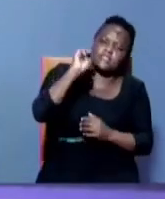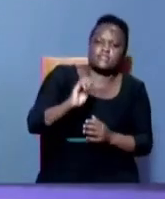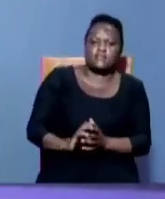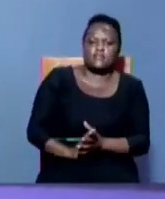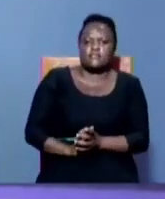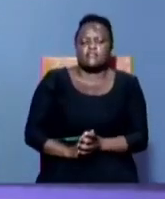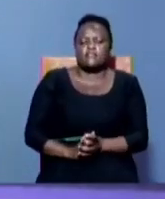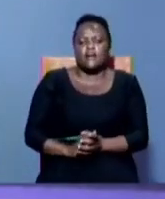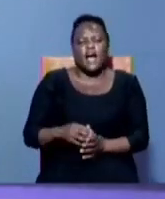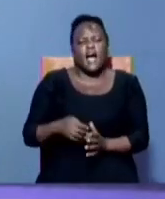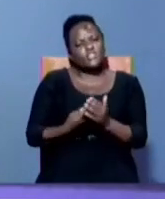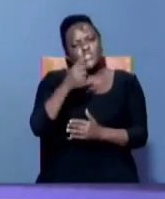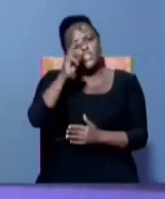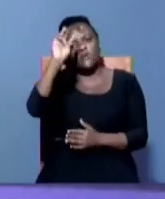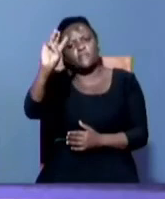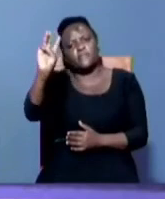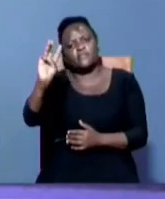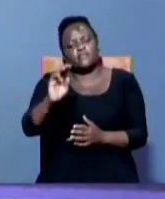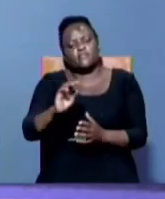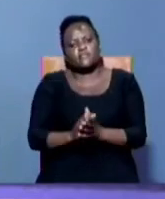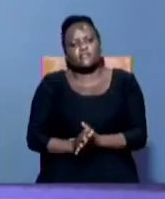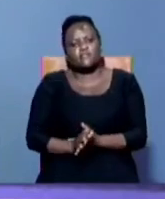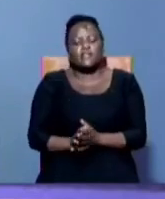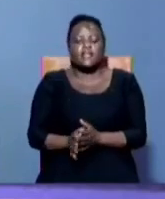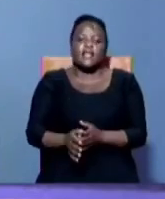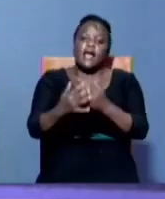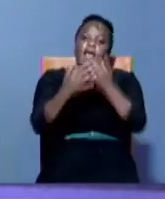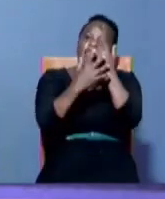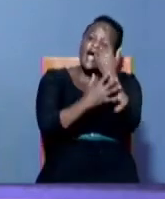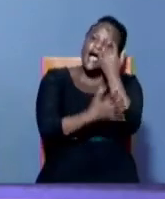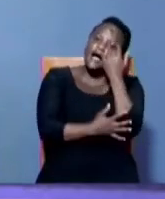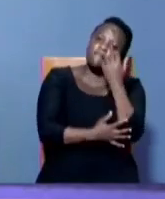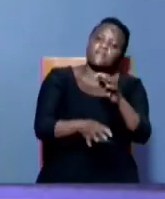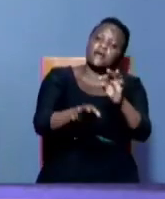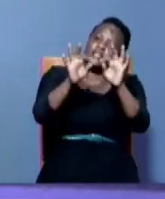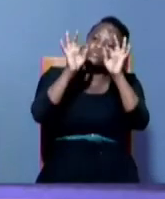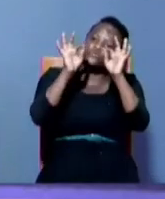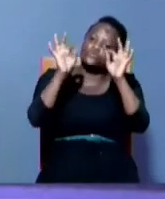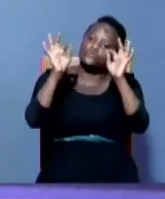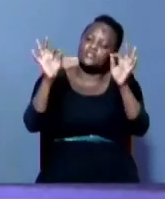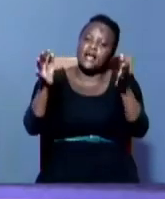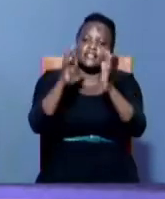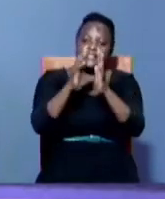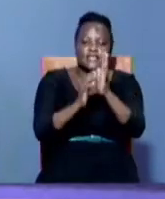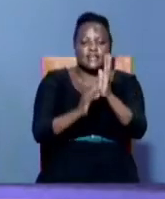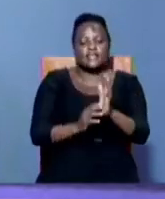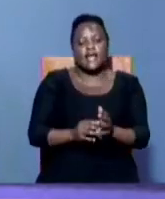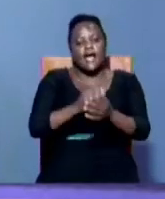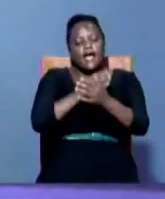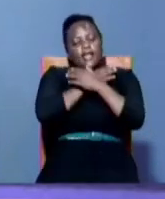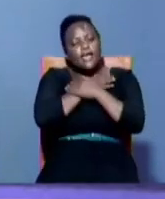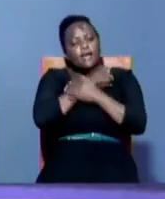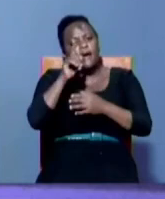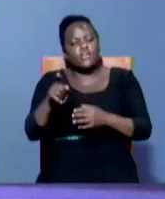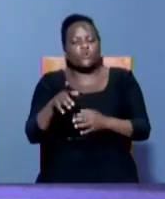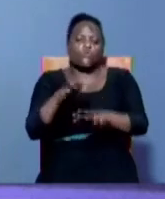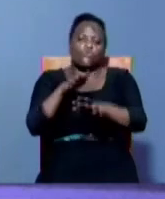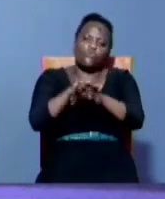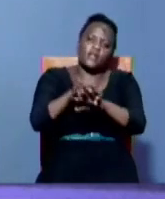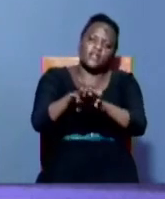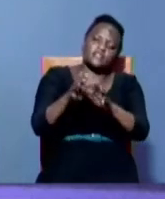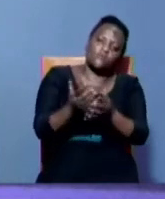na sheria, wapi anatokea? Damu inatukuza sheria. Neema iko pale kukueleza